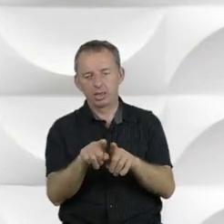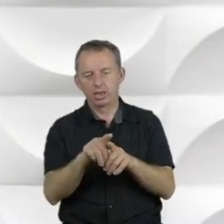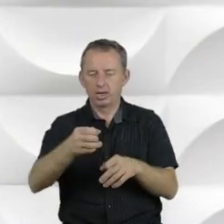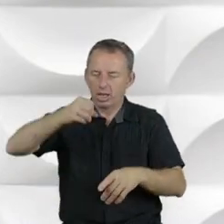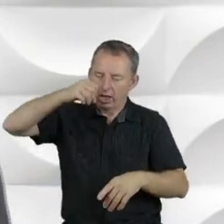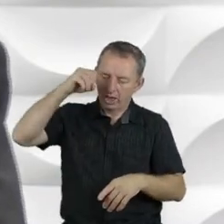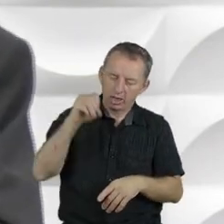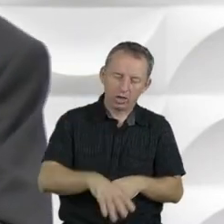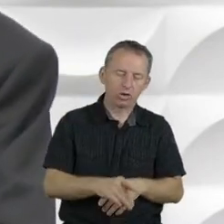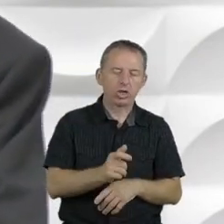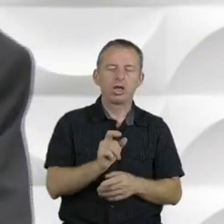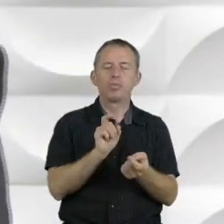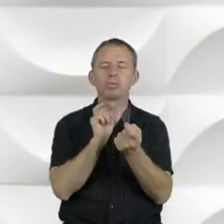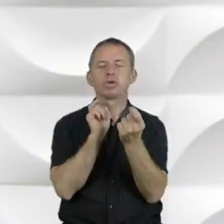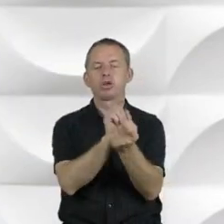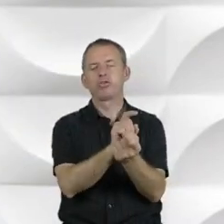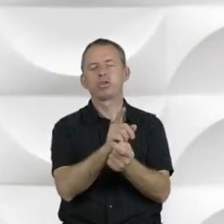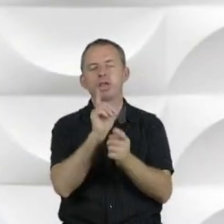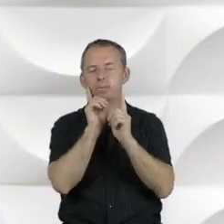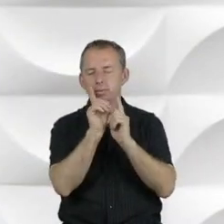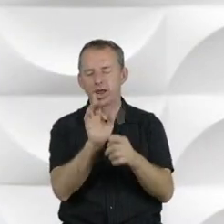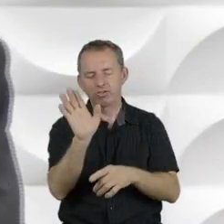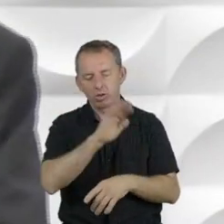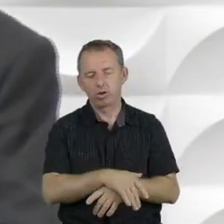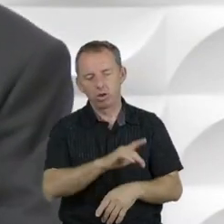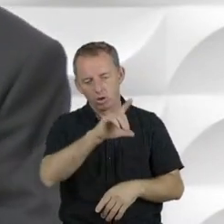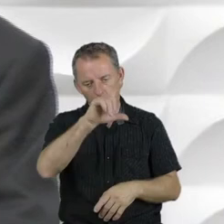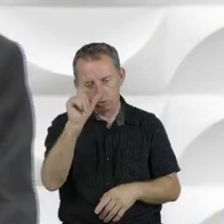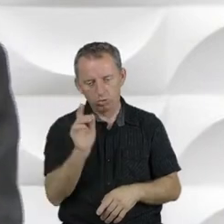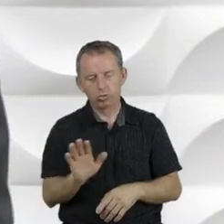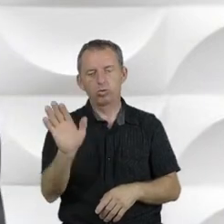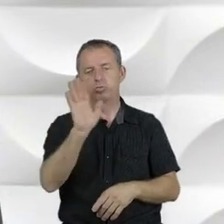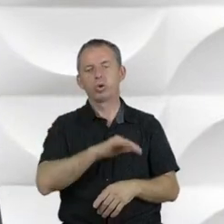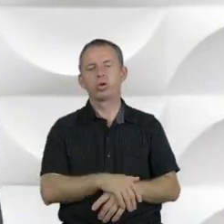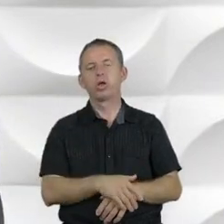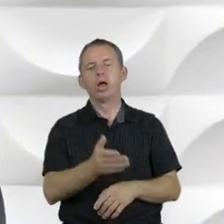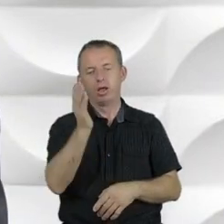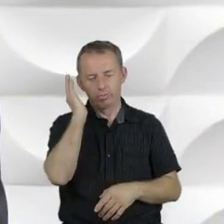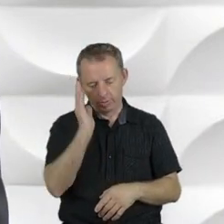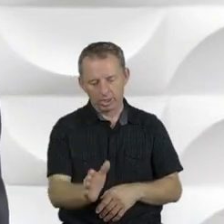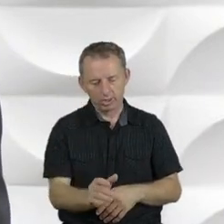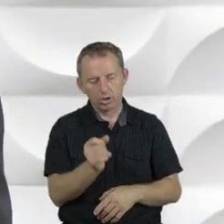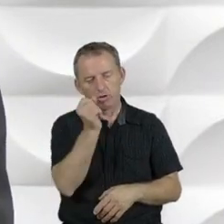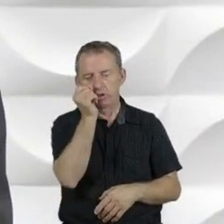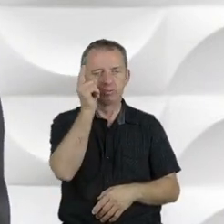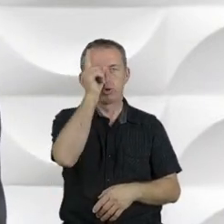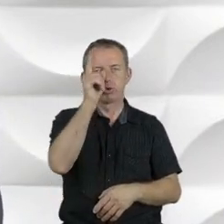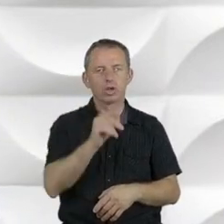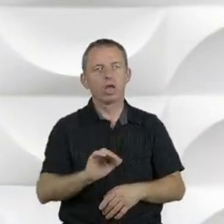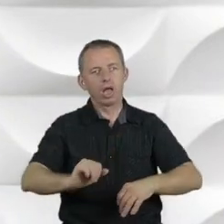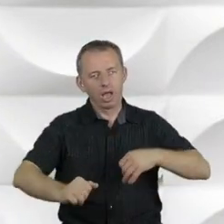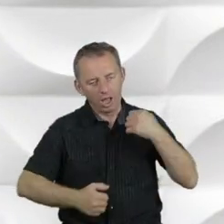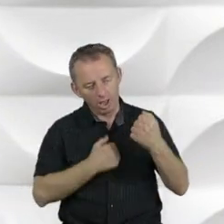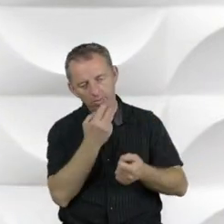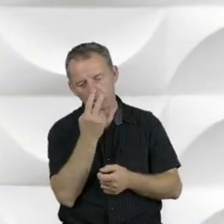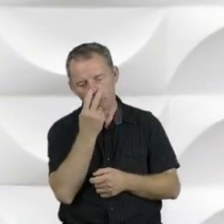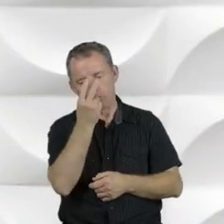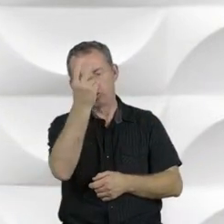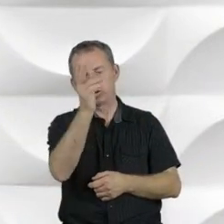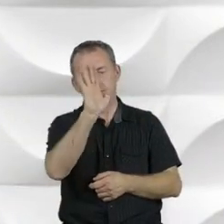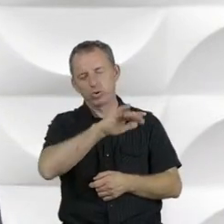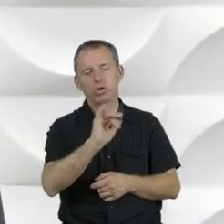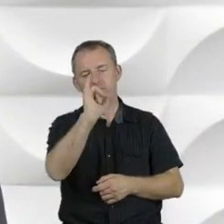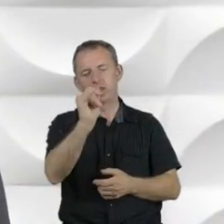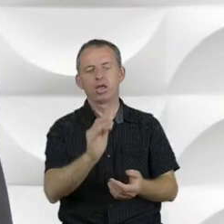najgorsi przeciwnicy prawdy Bożej i ludu Bożego będą wzbudzeni, aby ujrzeć Boga w